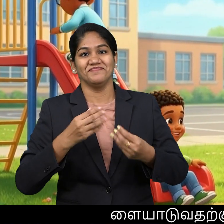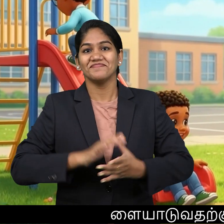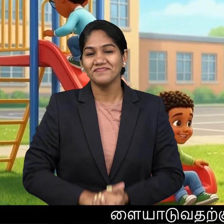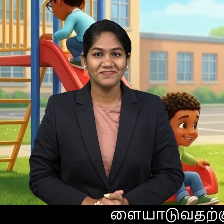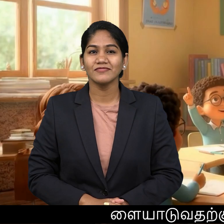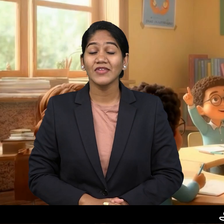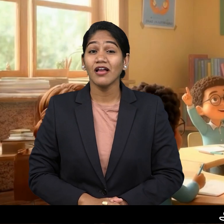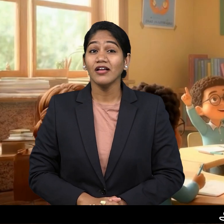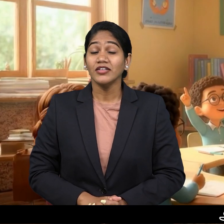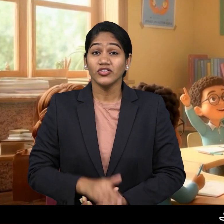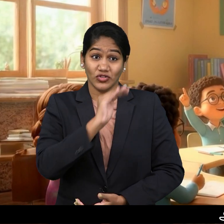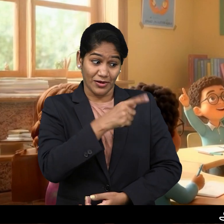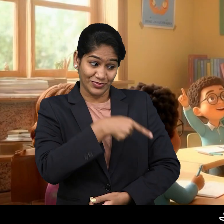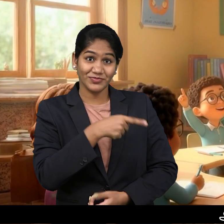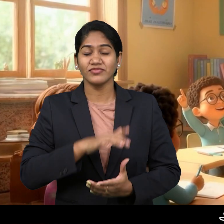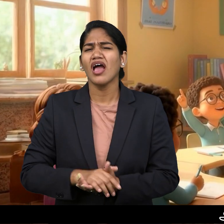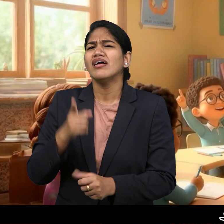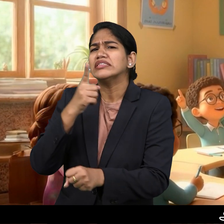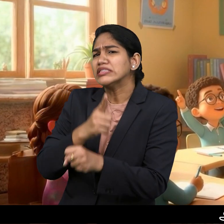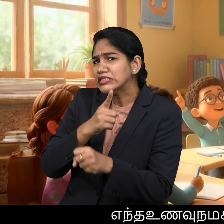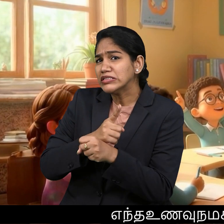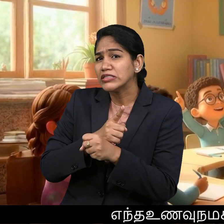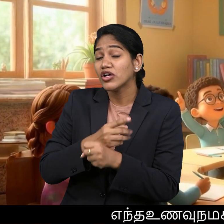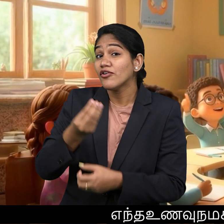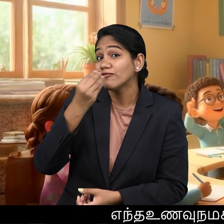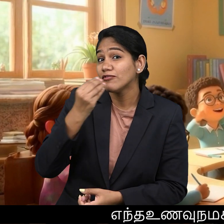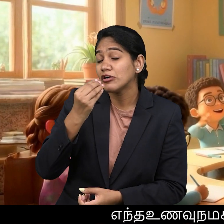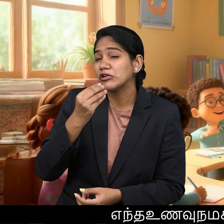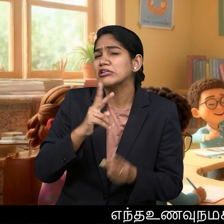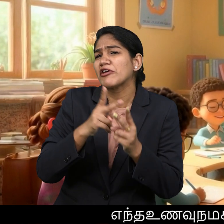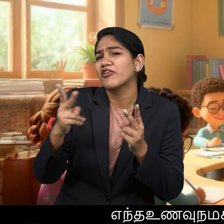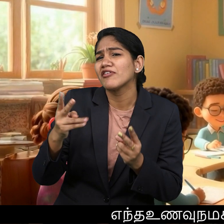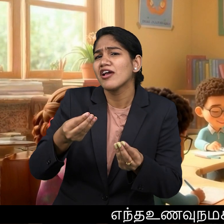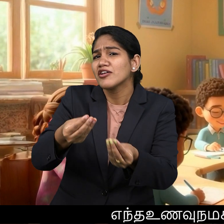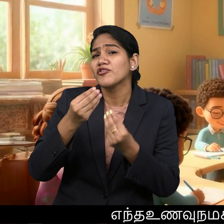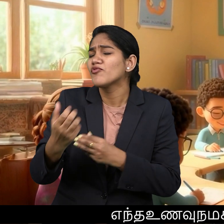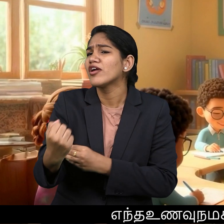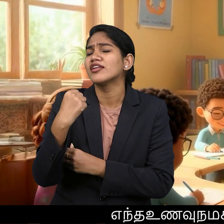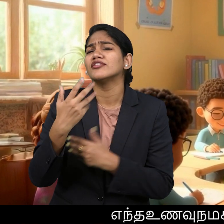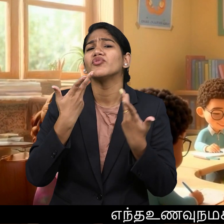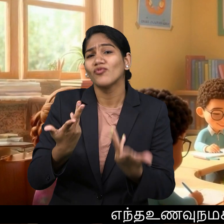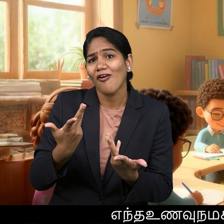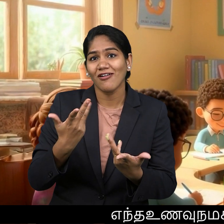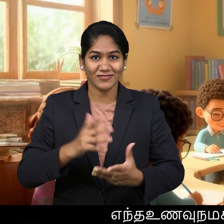அளிக்கிறது. ஆசிரியரே, எந்த உணவு நமக்கு ஆற்றலை தருகிறது?